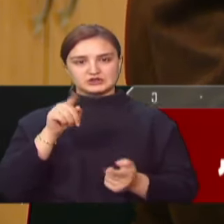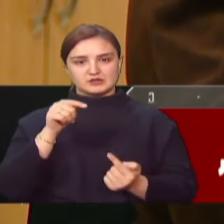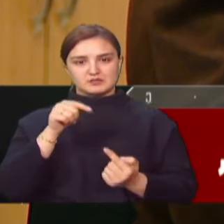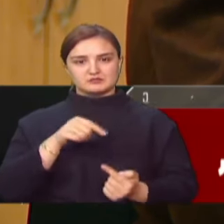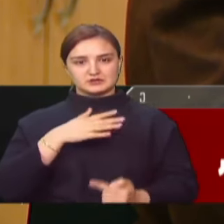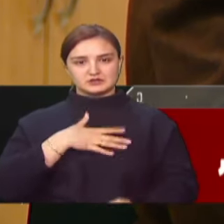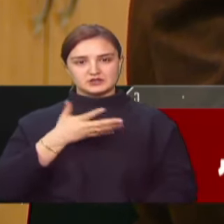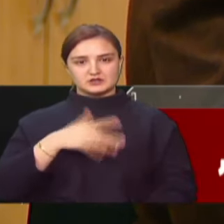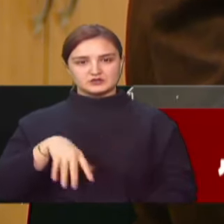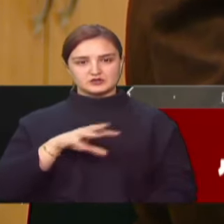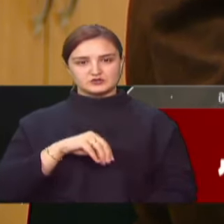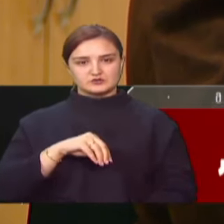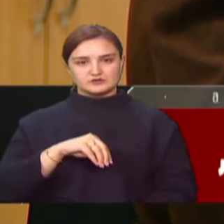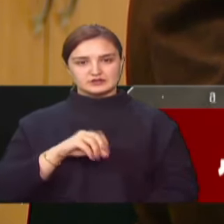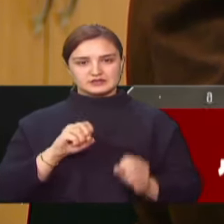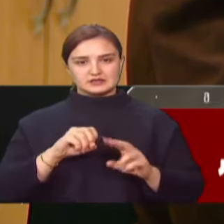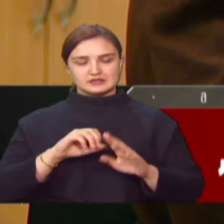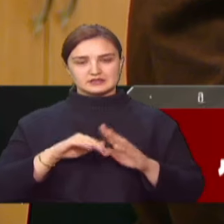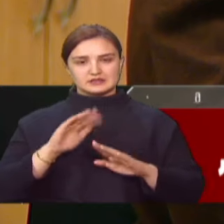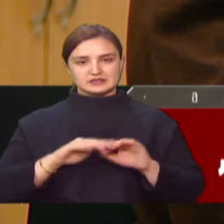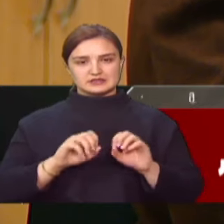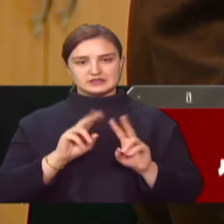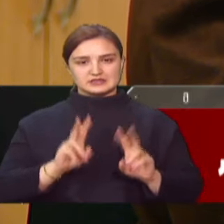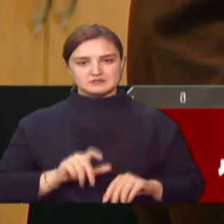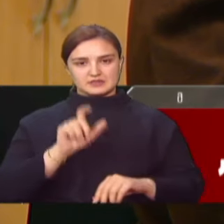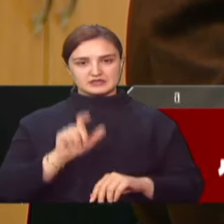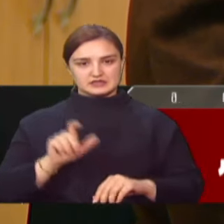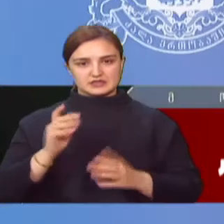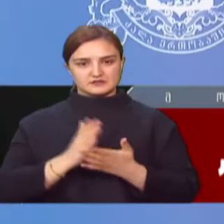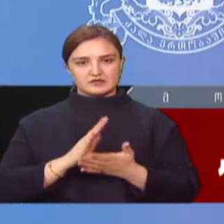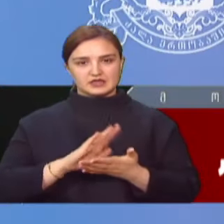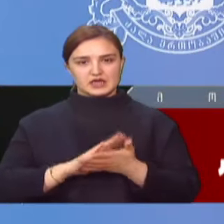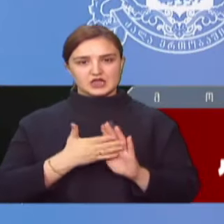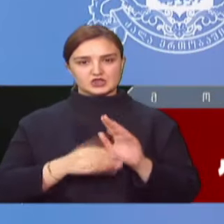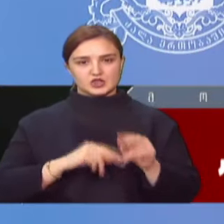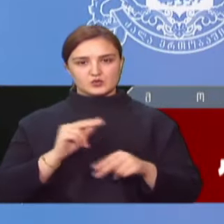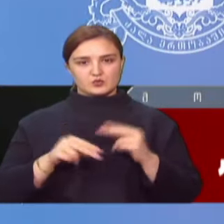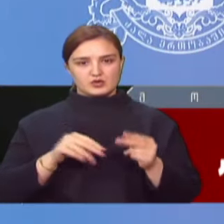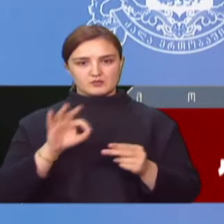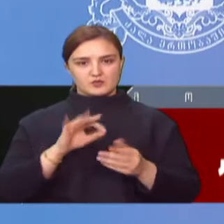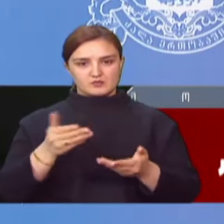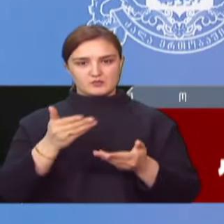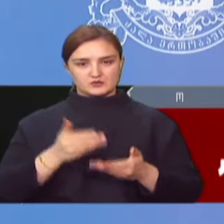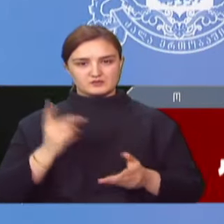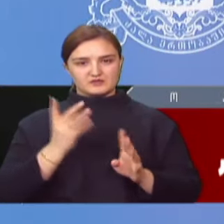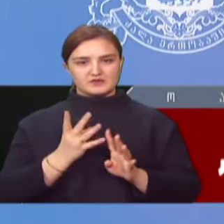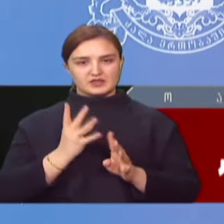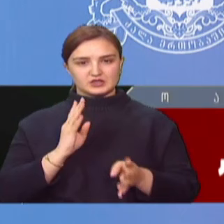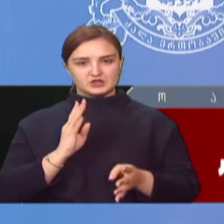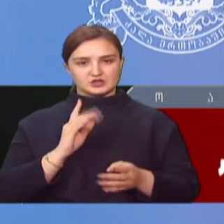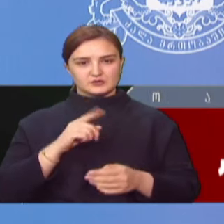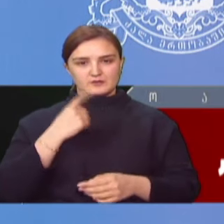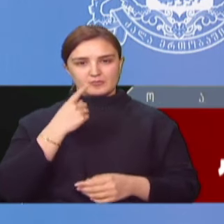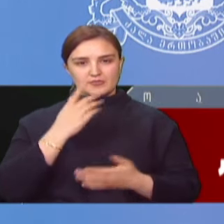ჩვენ გარკვეული სპეციალისტები ვყავს ხელშეკრულების საფუძველზე მოწვეული. პირველ რიგში აღნიშნული არის, რომ არ